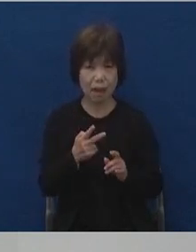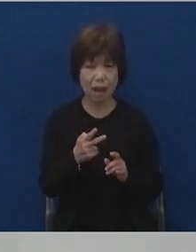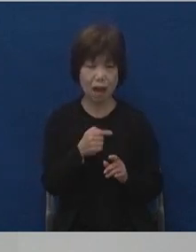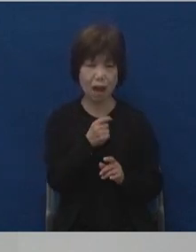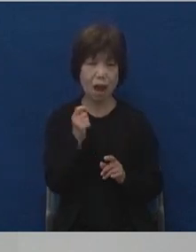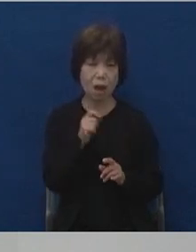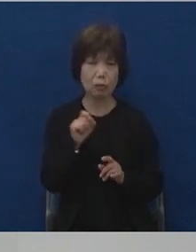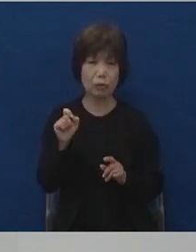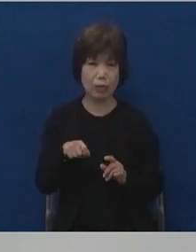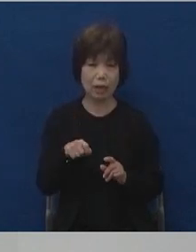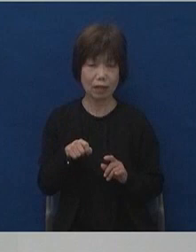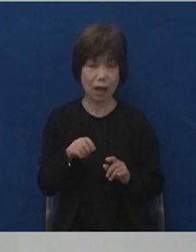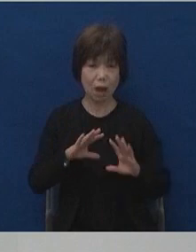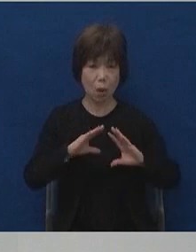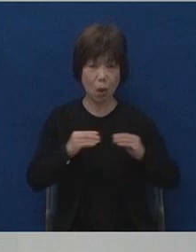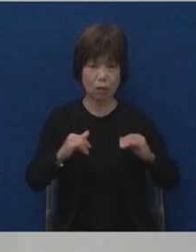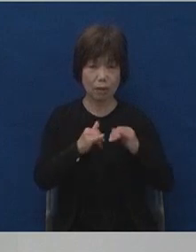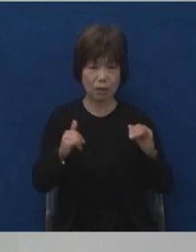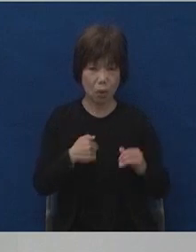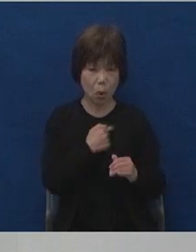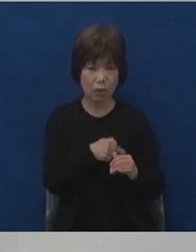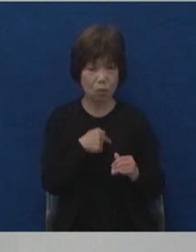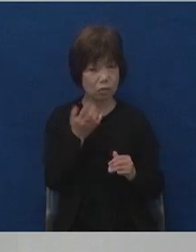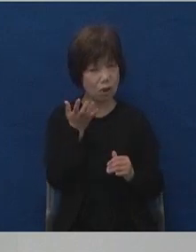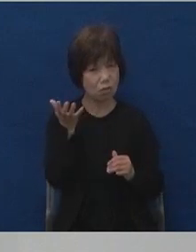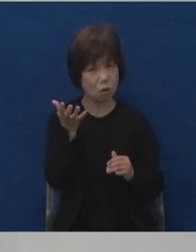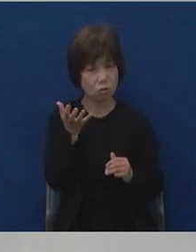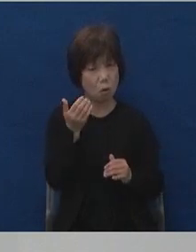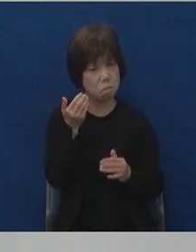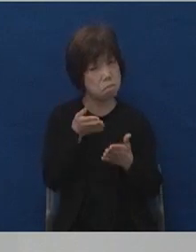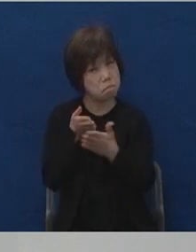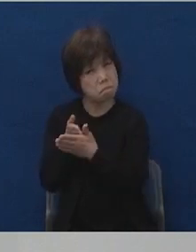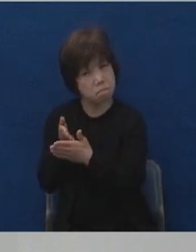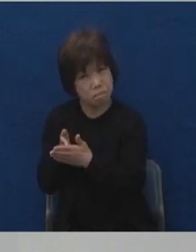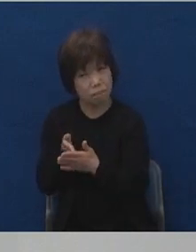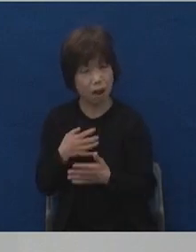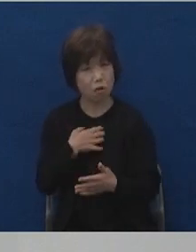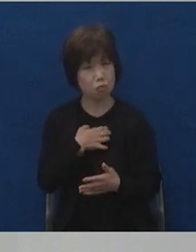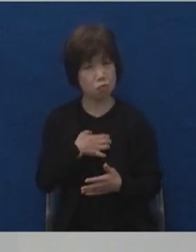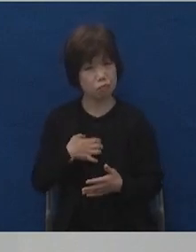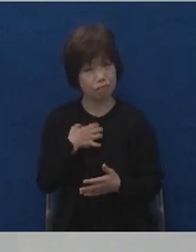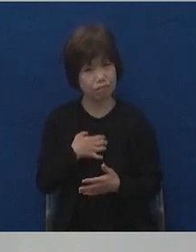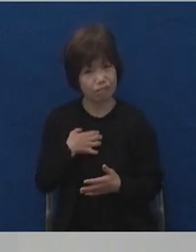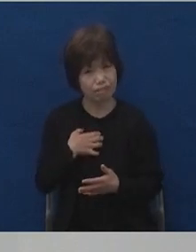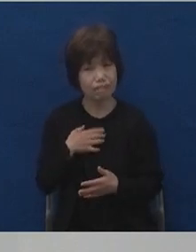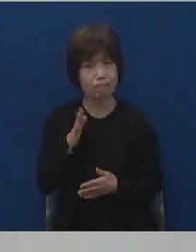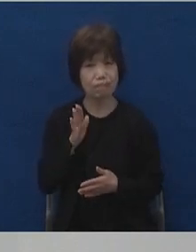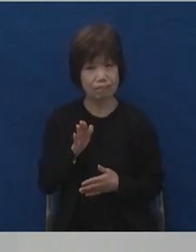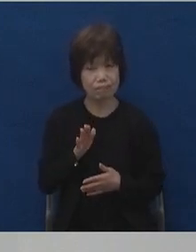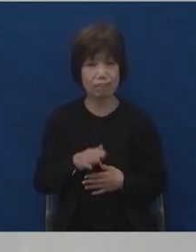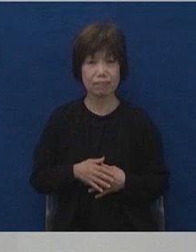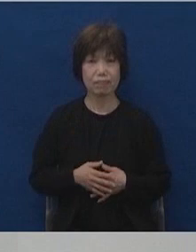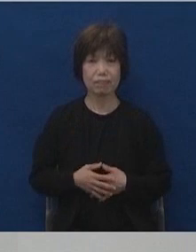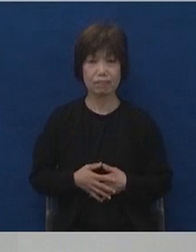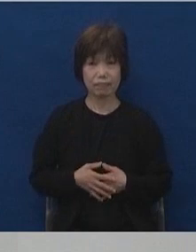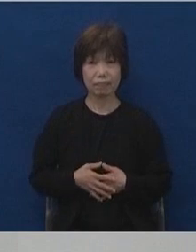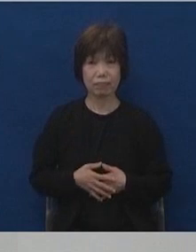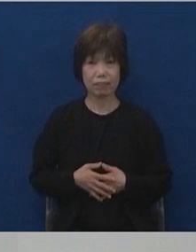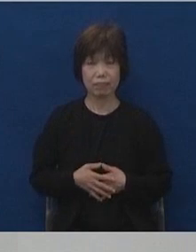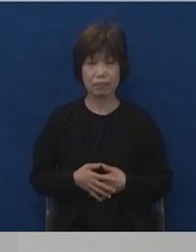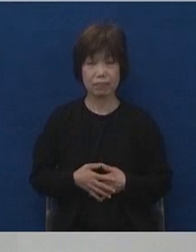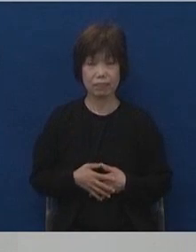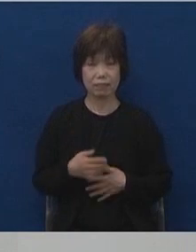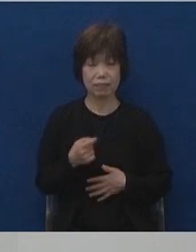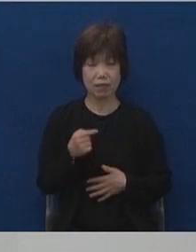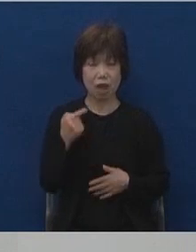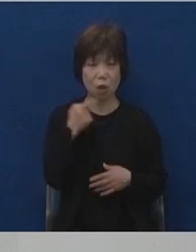皆様の心情は、察するにあまりあるものがあり、非常に胸を痛めております。ロシアの軍事侵